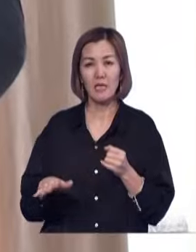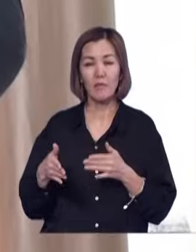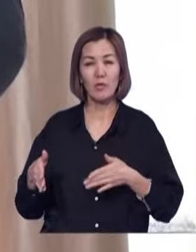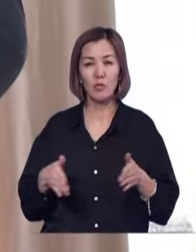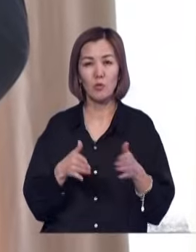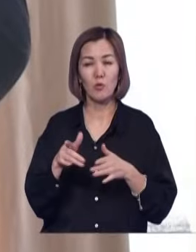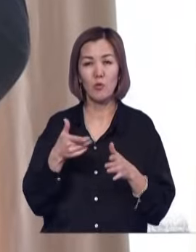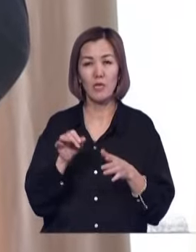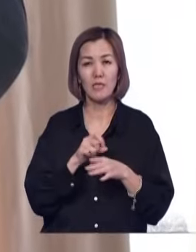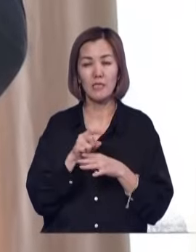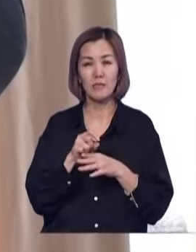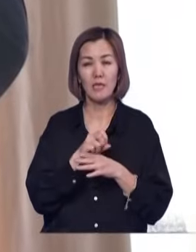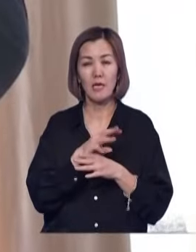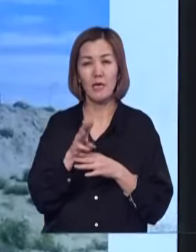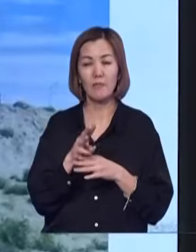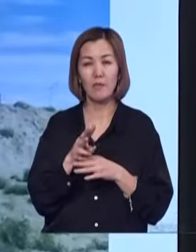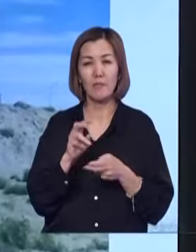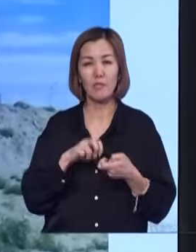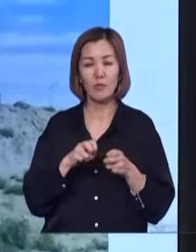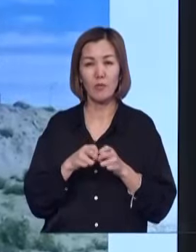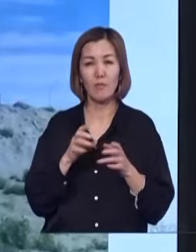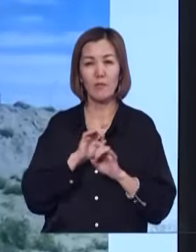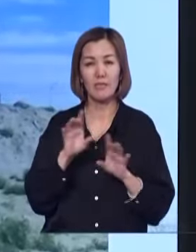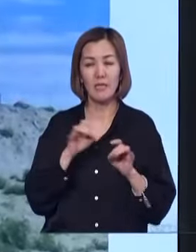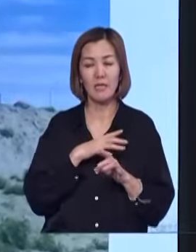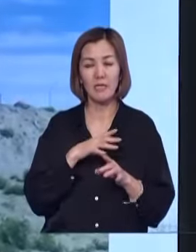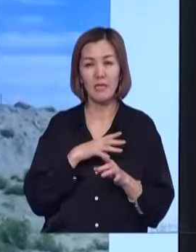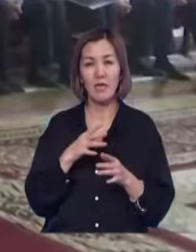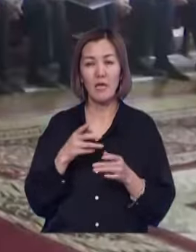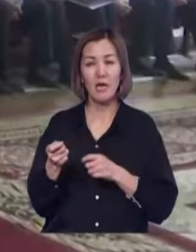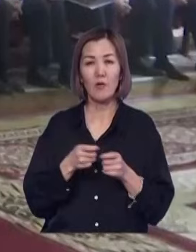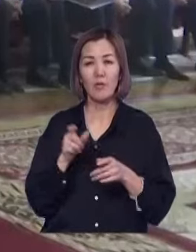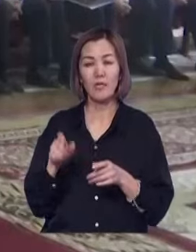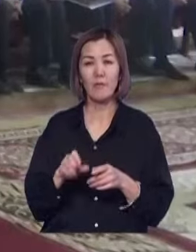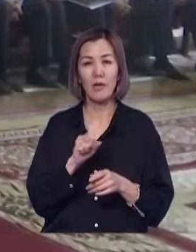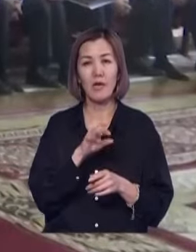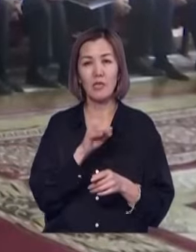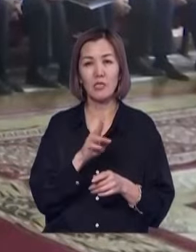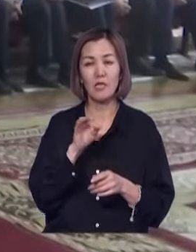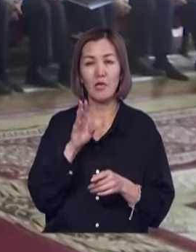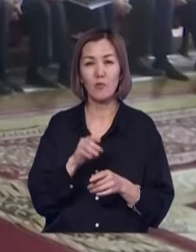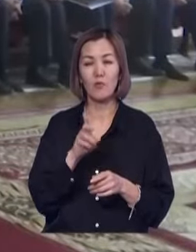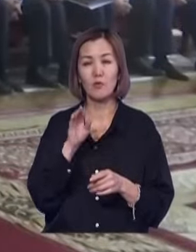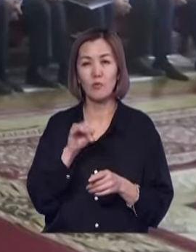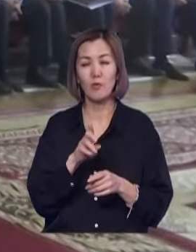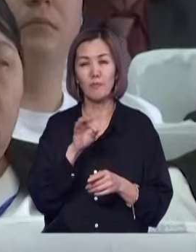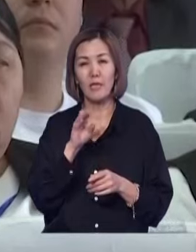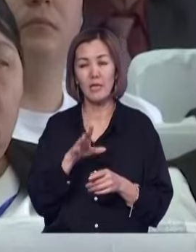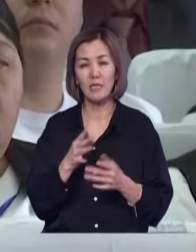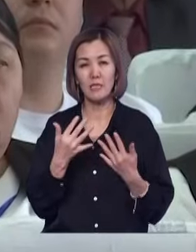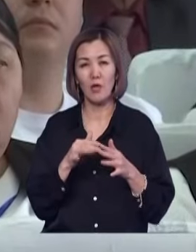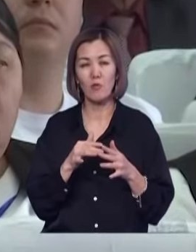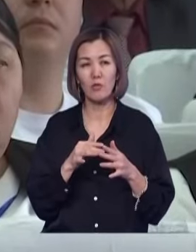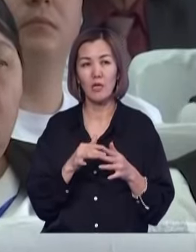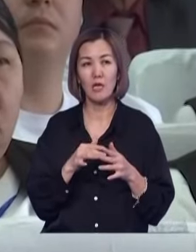сапасы мен газдандыру мәселесінің ақсап тұрғаны да сөз болды. Сәйкесінше аудан әкімі Ақжар, Аққөл, Үшжарма, Бура, Береке сынды